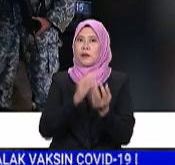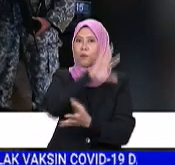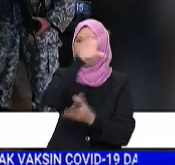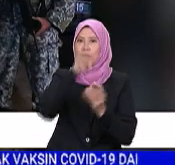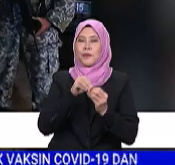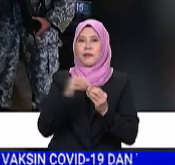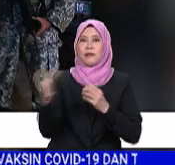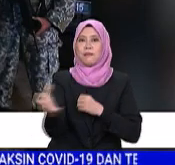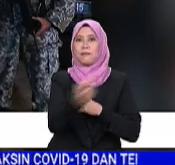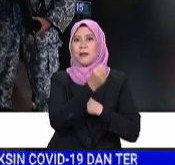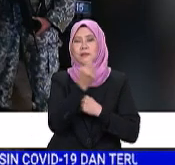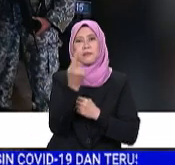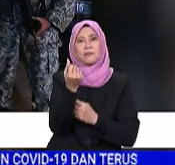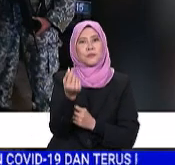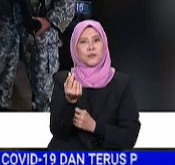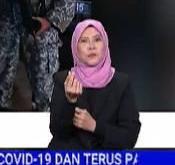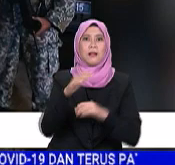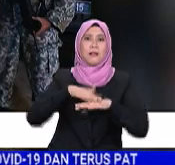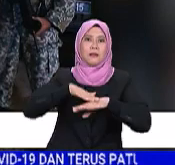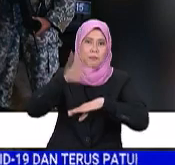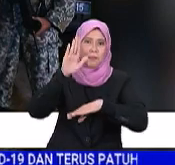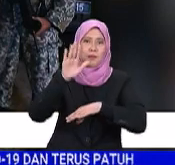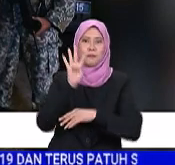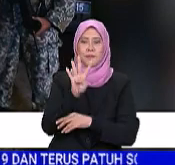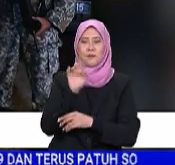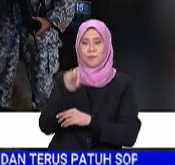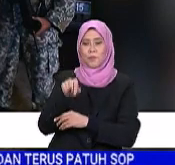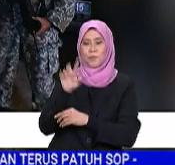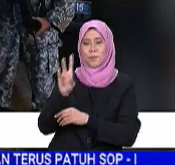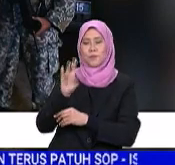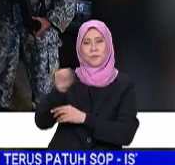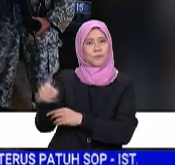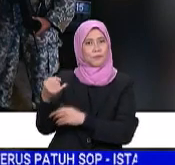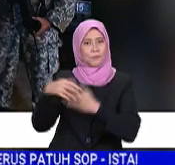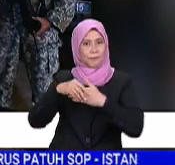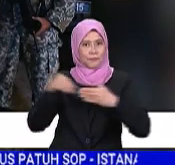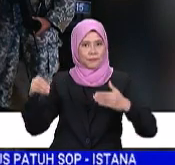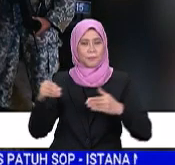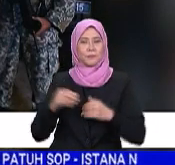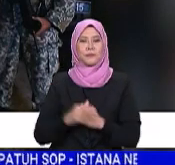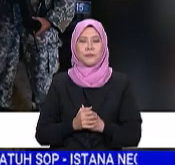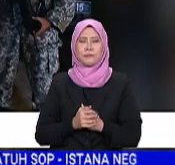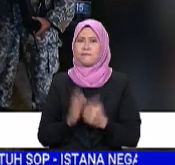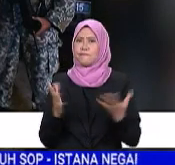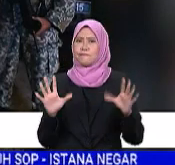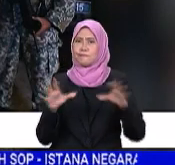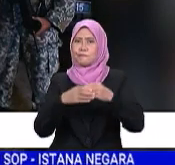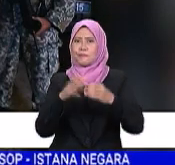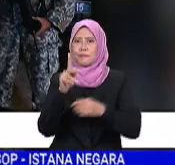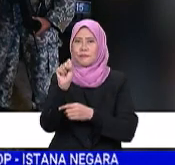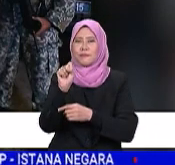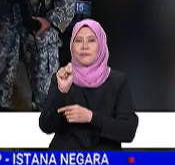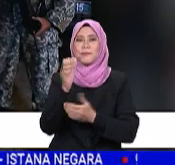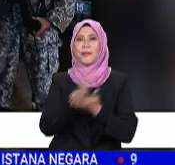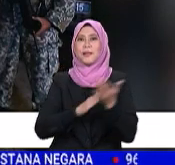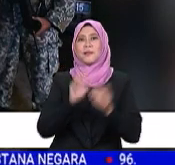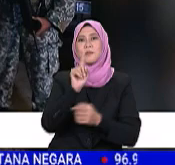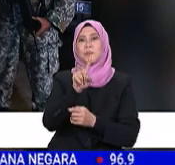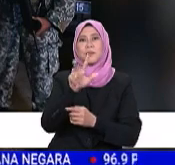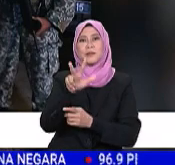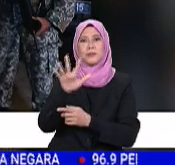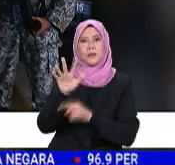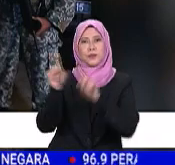keseluruhan rampasan dianggarkan bernilai melebihi empat perbulan 7juta Ringgit cash diklasifikasikan sebagai section